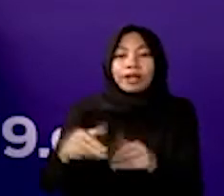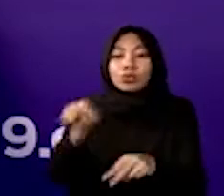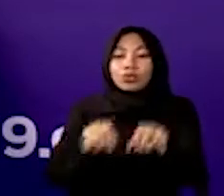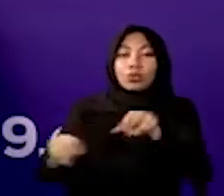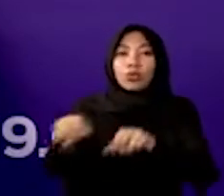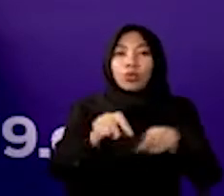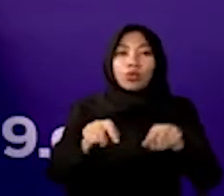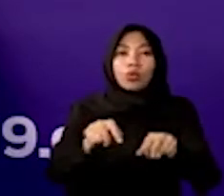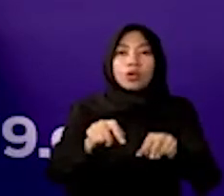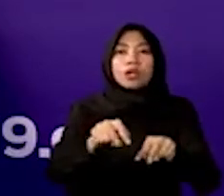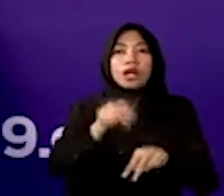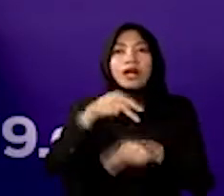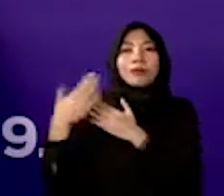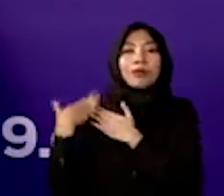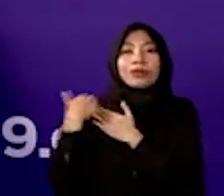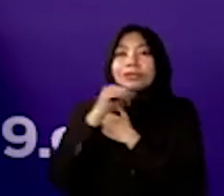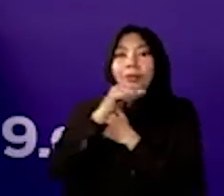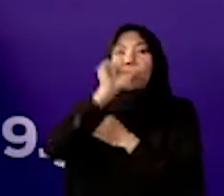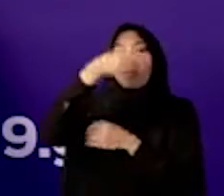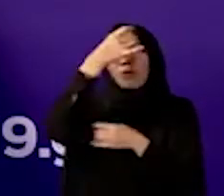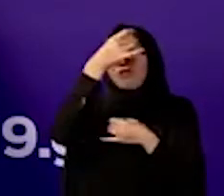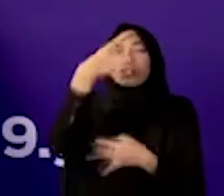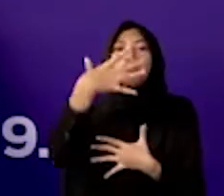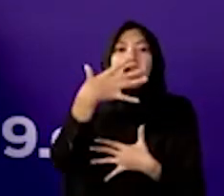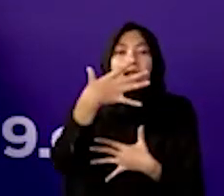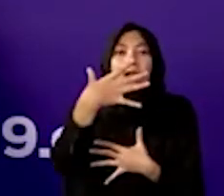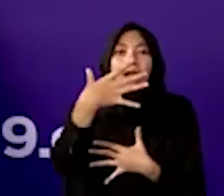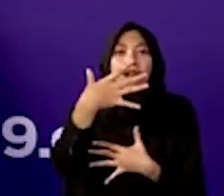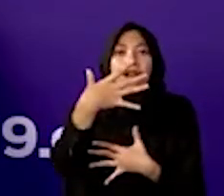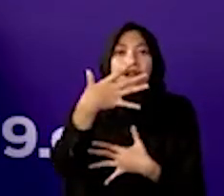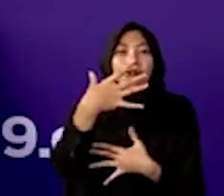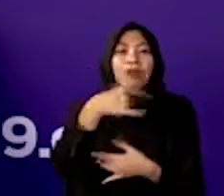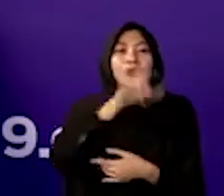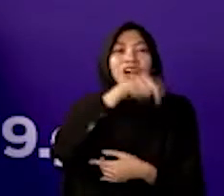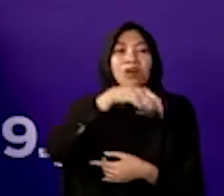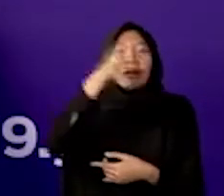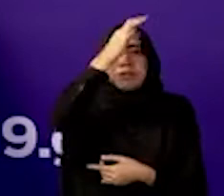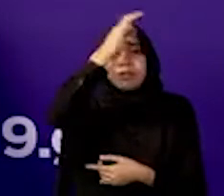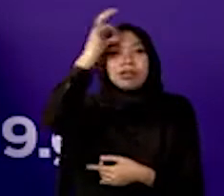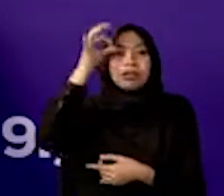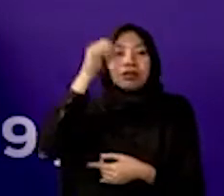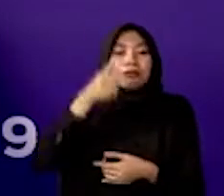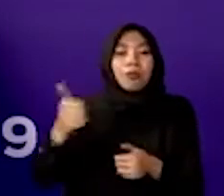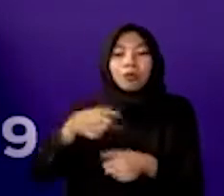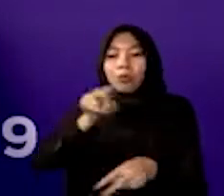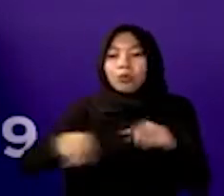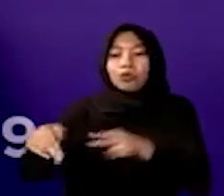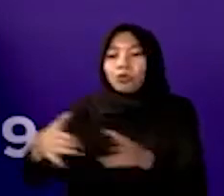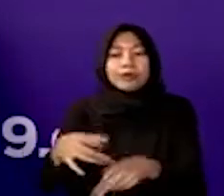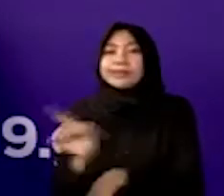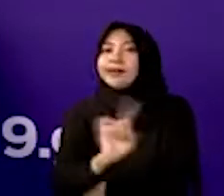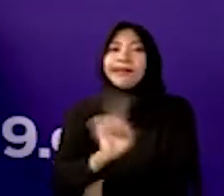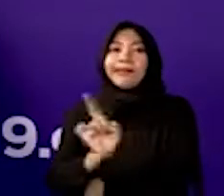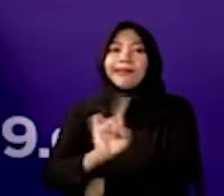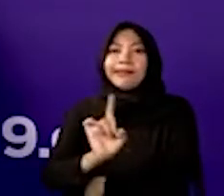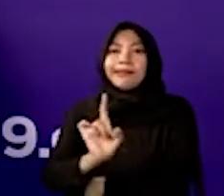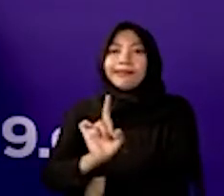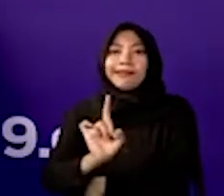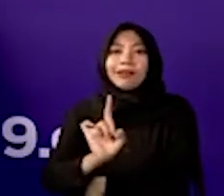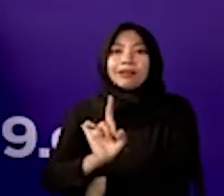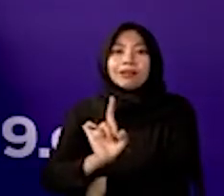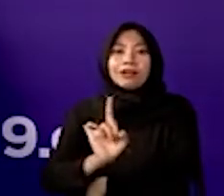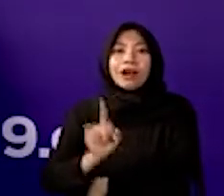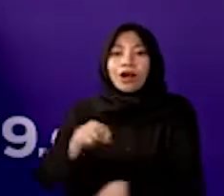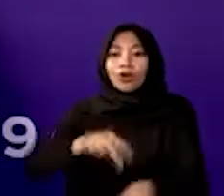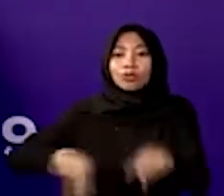yang profesional mereka yang terlatih jangan menugaskan orang-orang yang belum punya pengalaman karena dampaknya sangat berbahaya